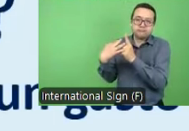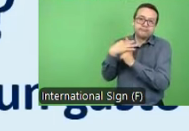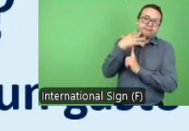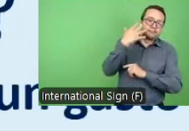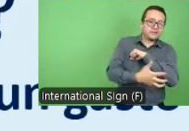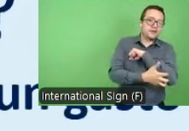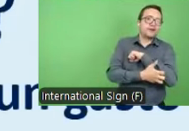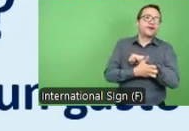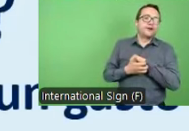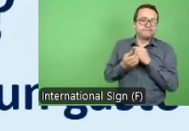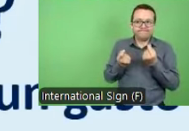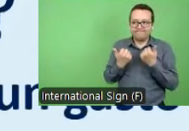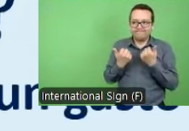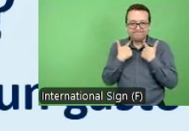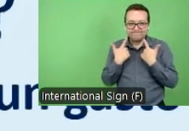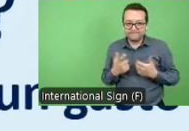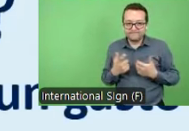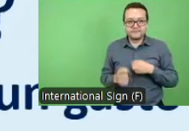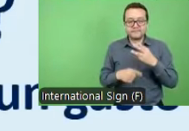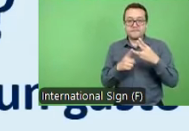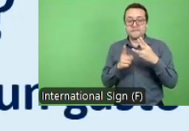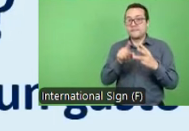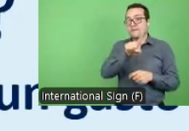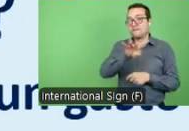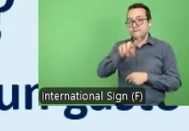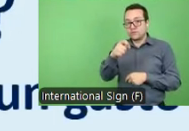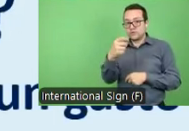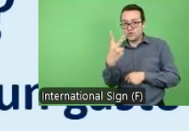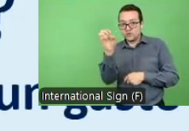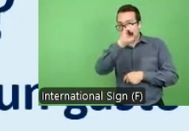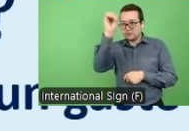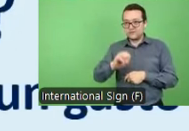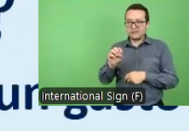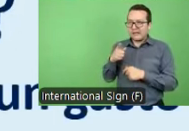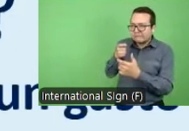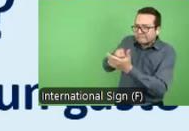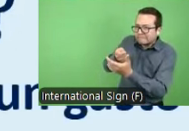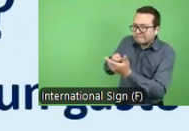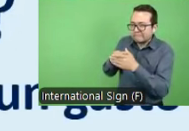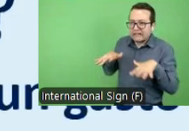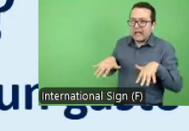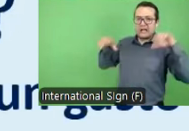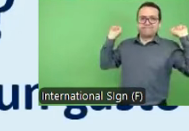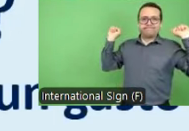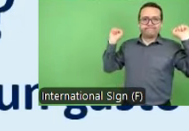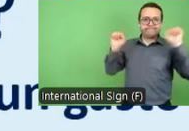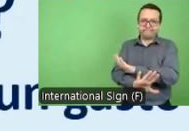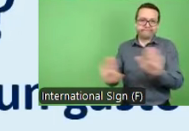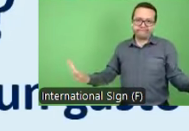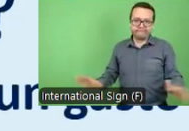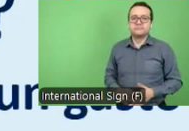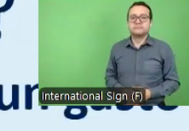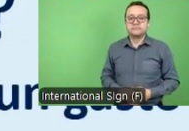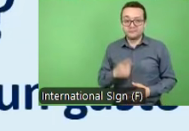14,2% déclarent avoir renoncé à des soins en raison d'obstacles financiers. Ces statistiques